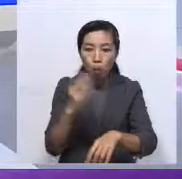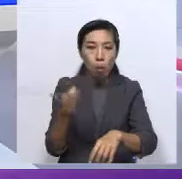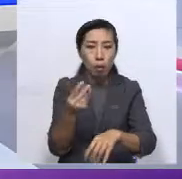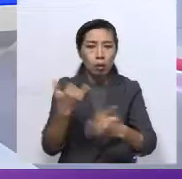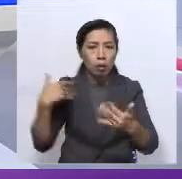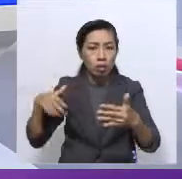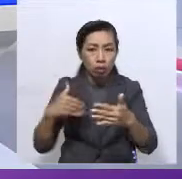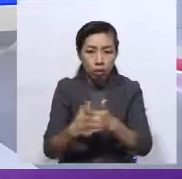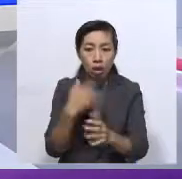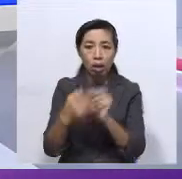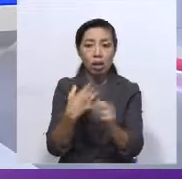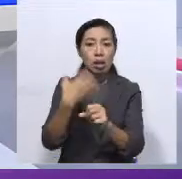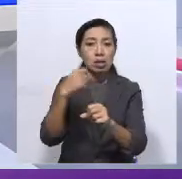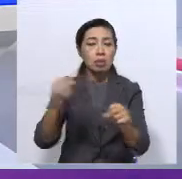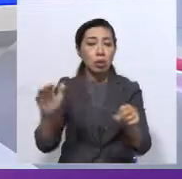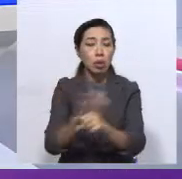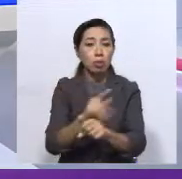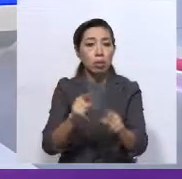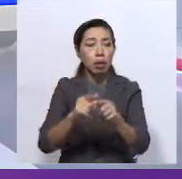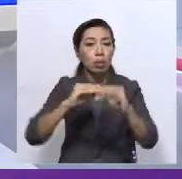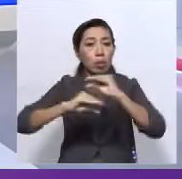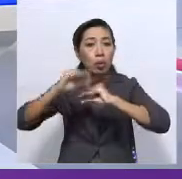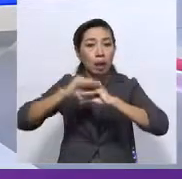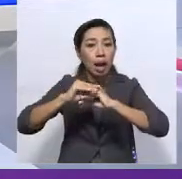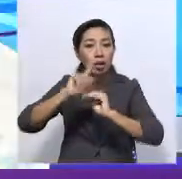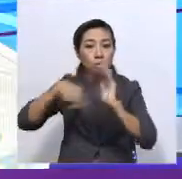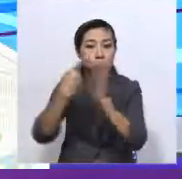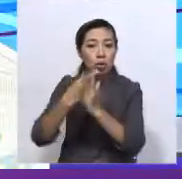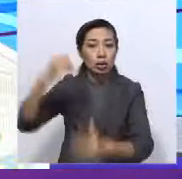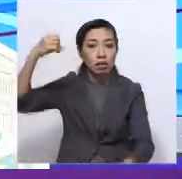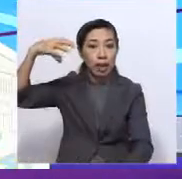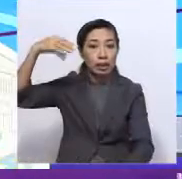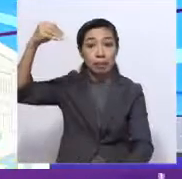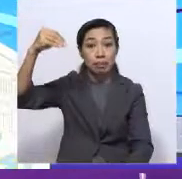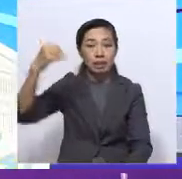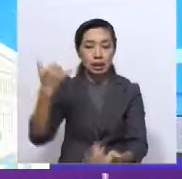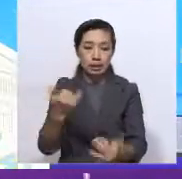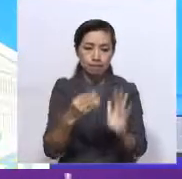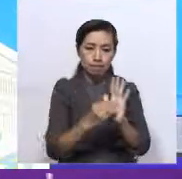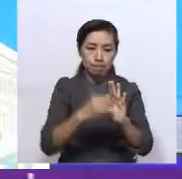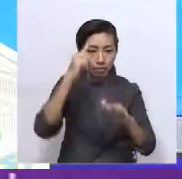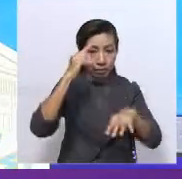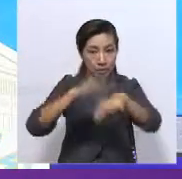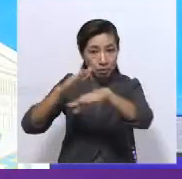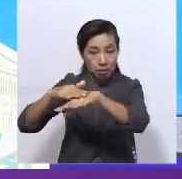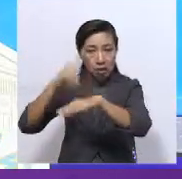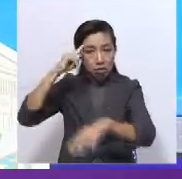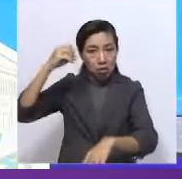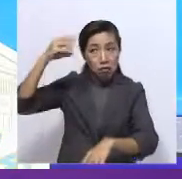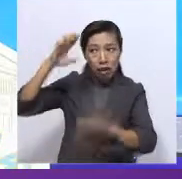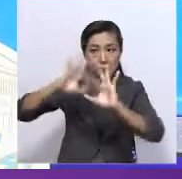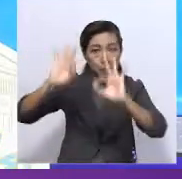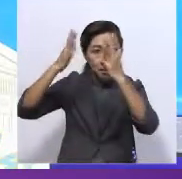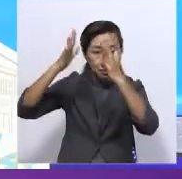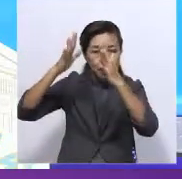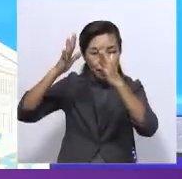ันนี้ครบรอบ10ปีแล้วค่ะของกิจกรรมปิดไฟ1ชั่วโมงทางกรุงเทพมหานครจึงได้เชิญชวนให้ปิดไฟดวงที่ไม่จำเป็น